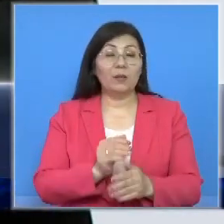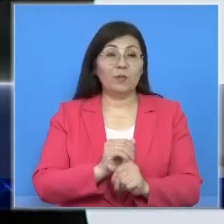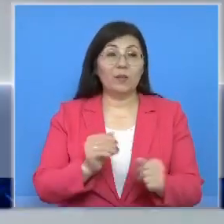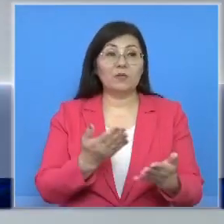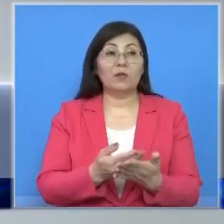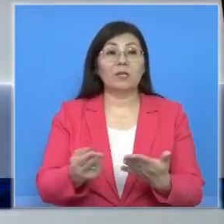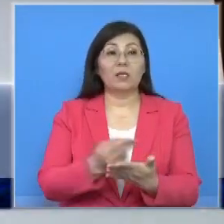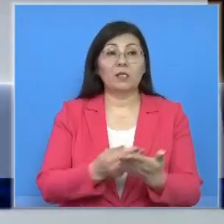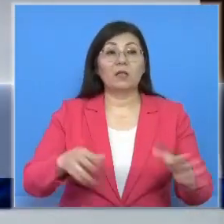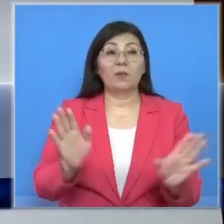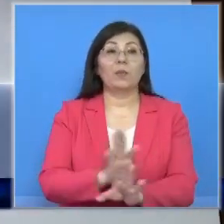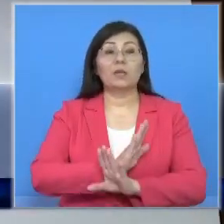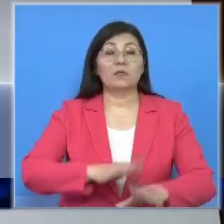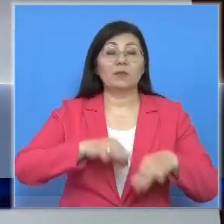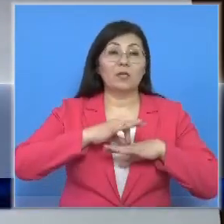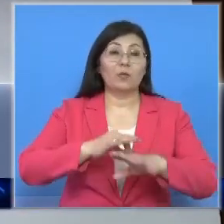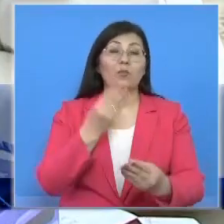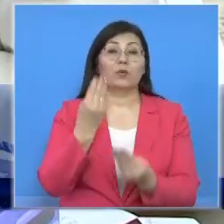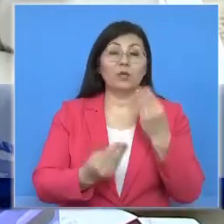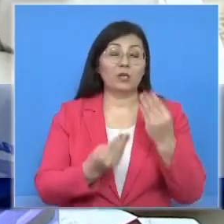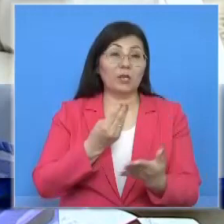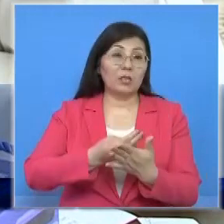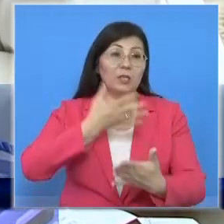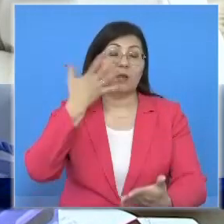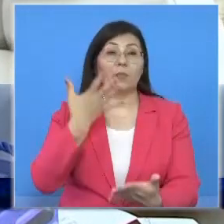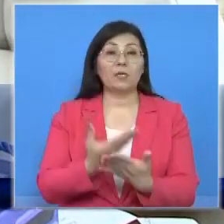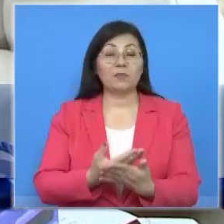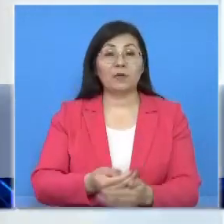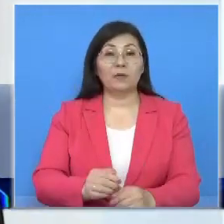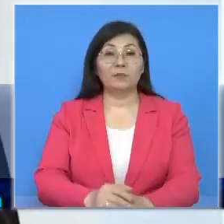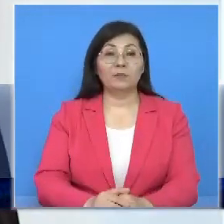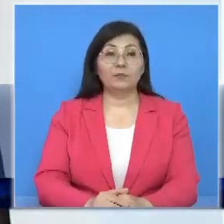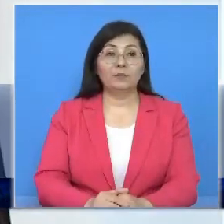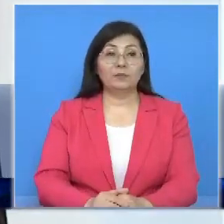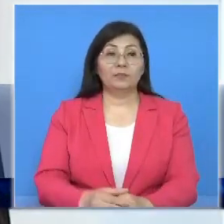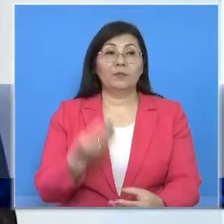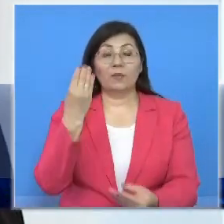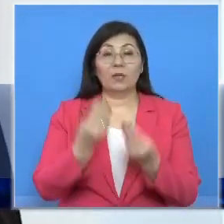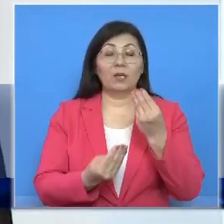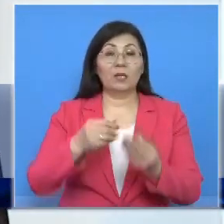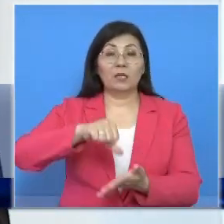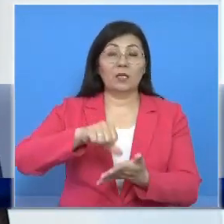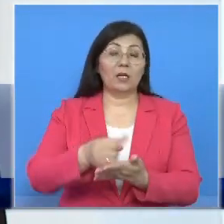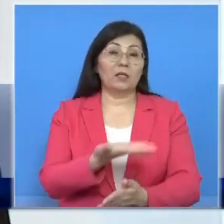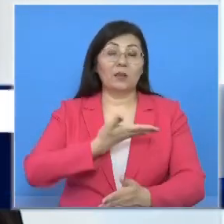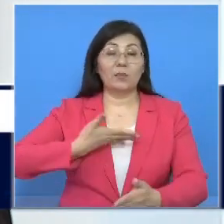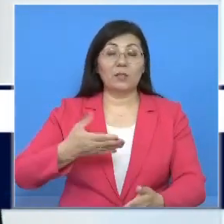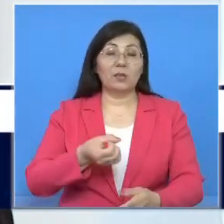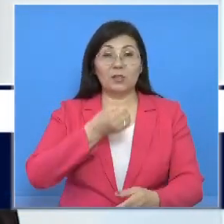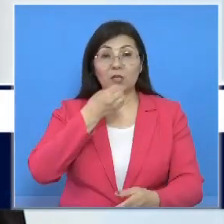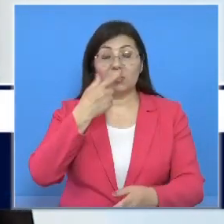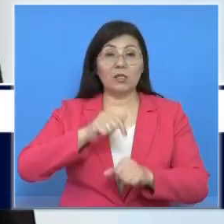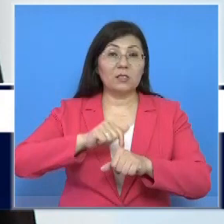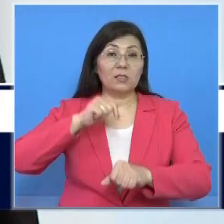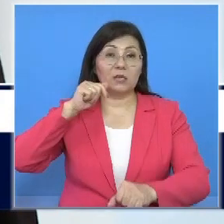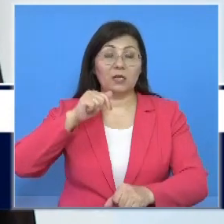айтып, сурет салу тәсілдері арқылы өткен тренингті жоғары бағалады. Әсерлерімен бөлісті. Тренингтерге қатысып, біз жақсы әсер